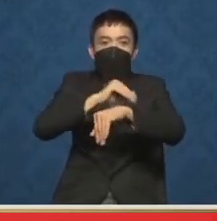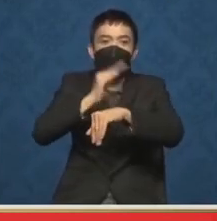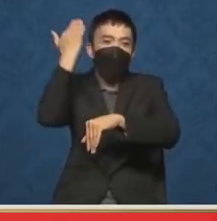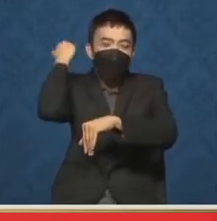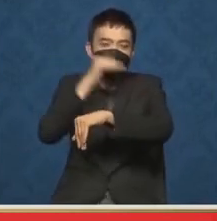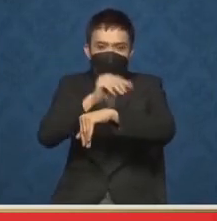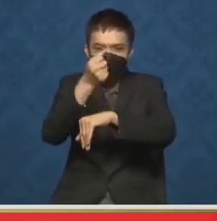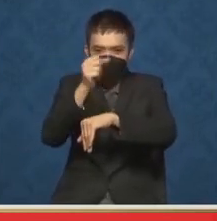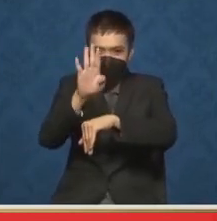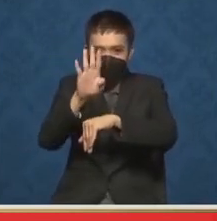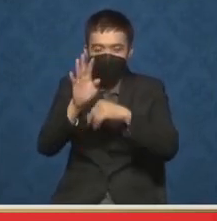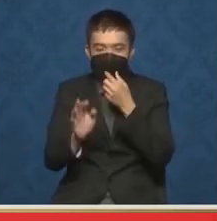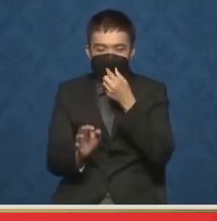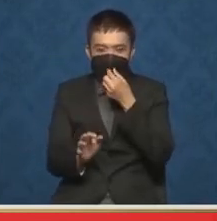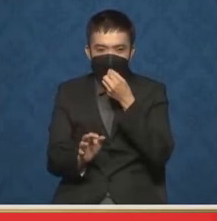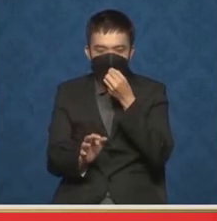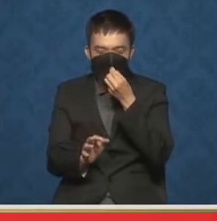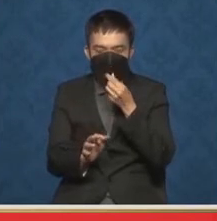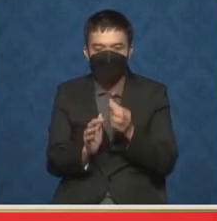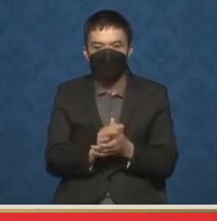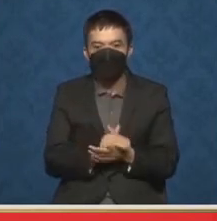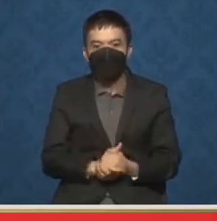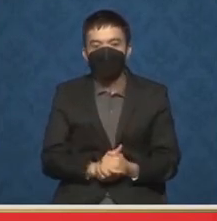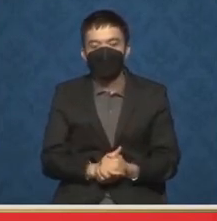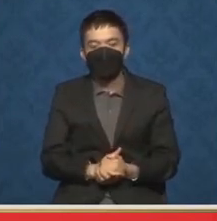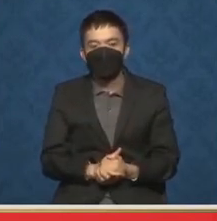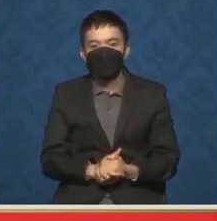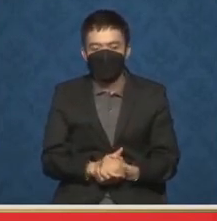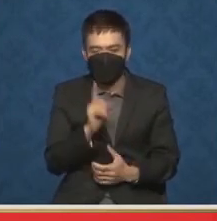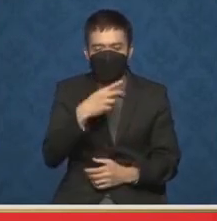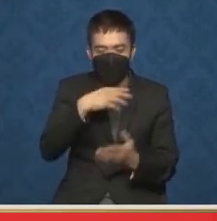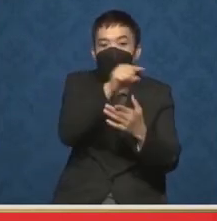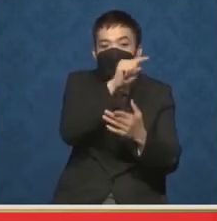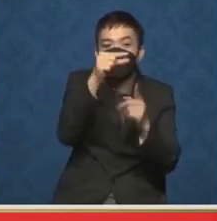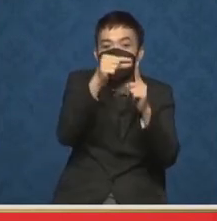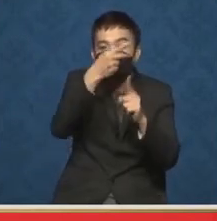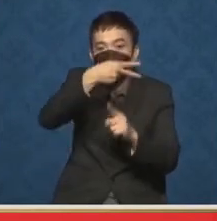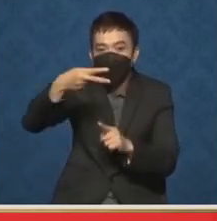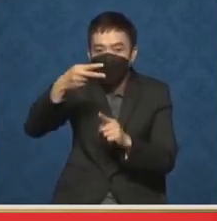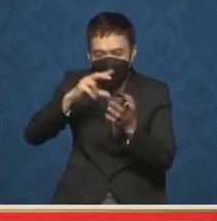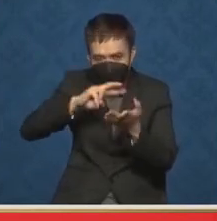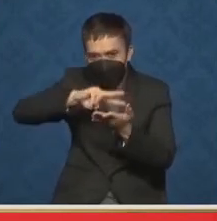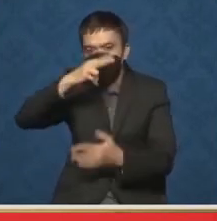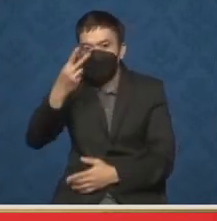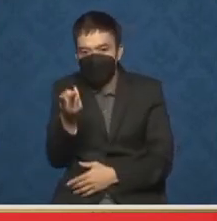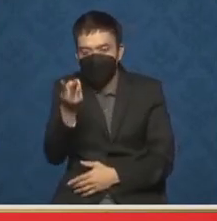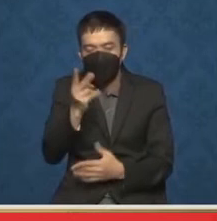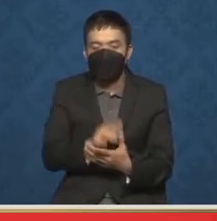เขา แต่นเป็สามกริษณะ ตำโษ ก็พยายามจะแลว่า